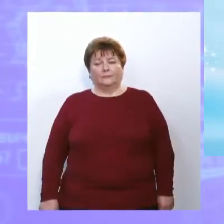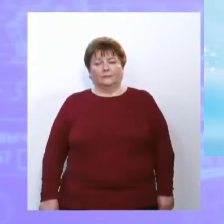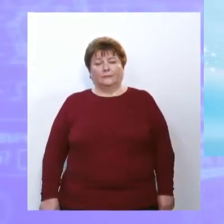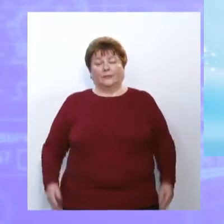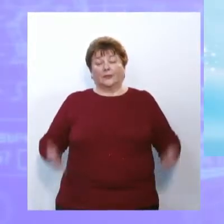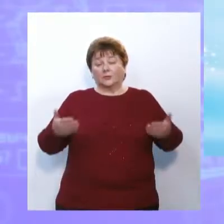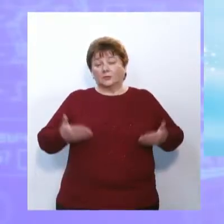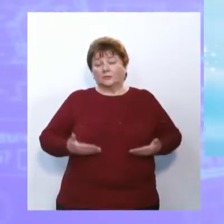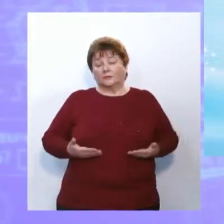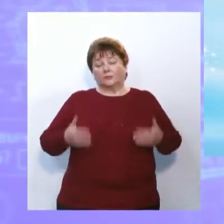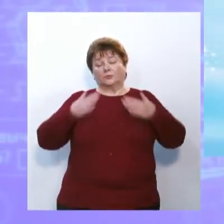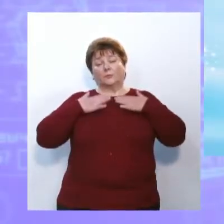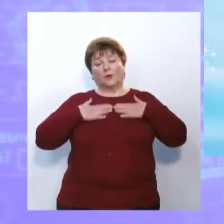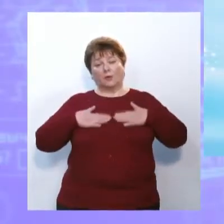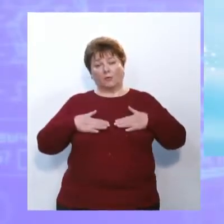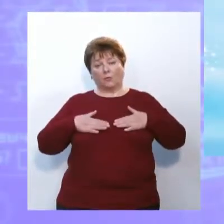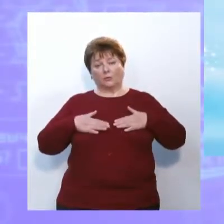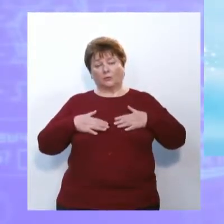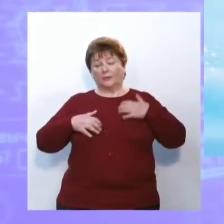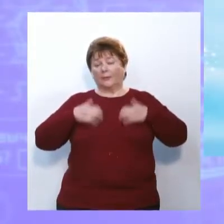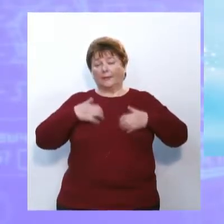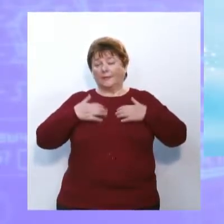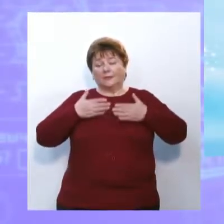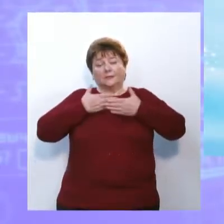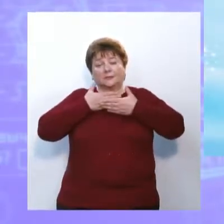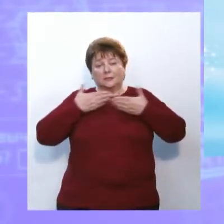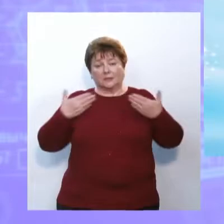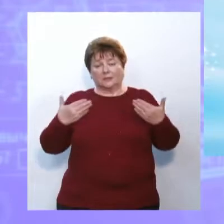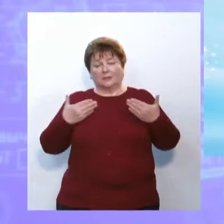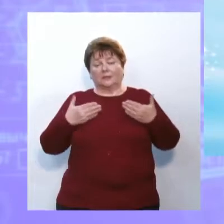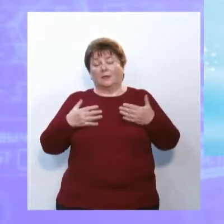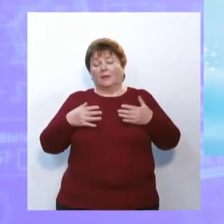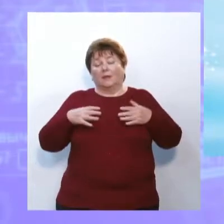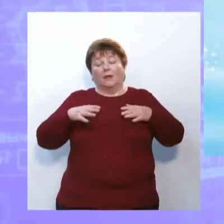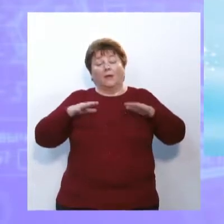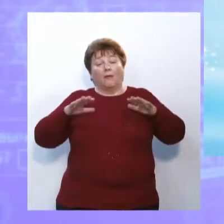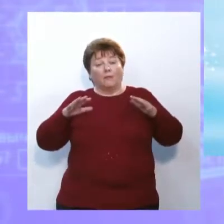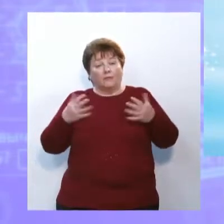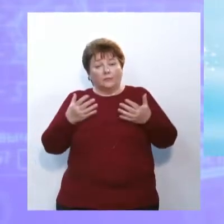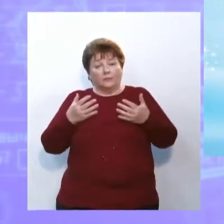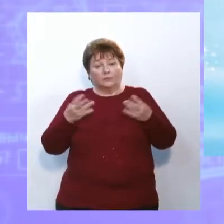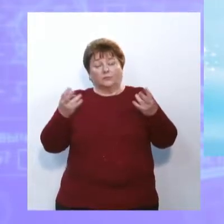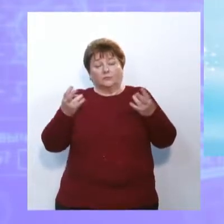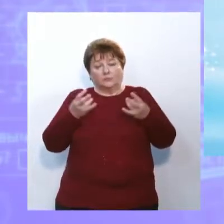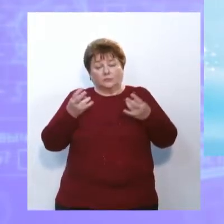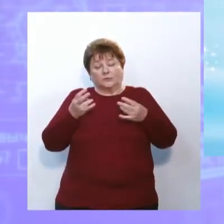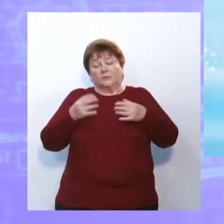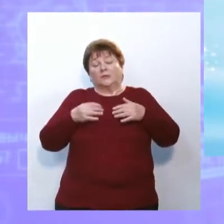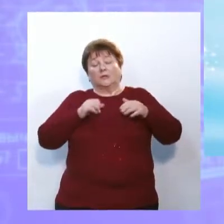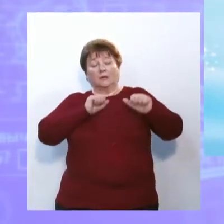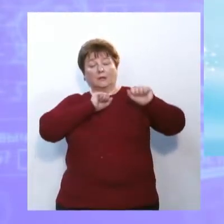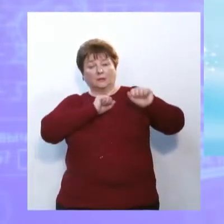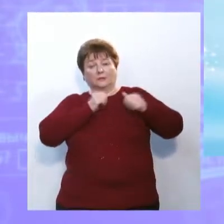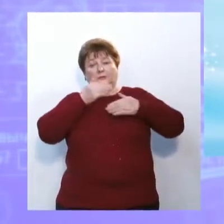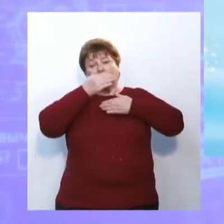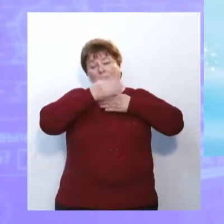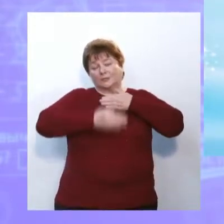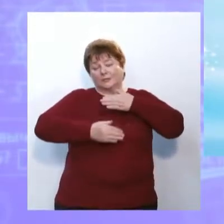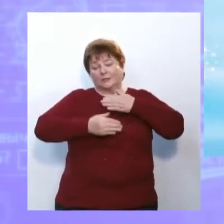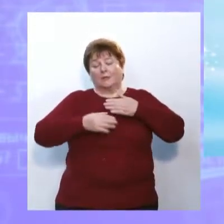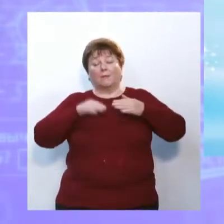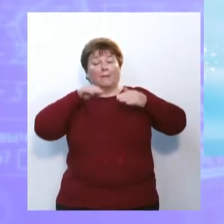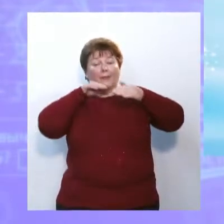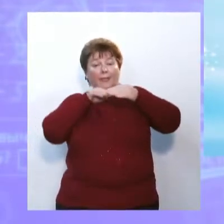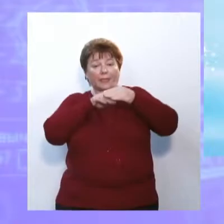Живет спокойно, не спешит. На всякий случай носит щит. Под